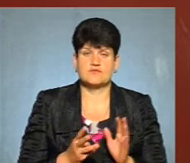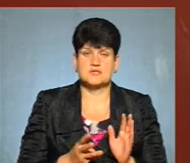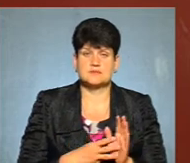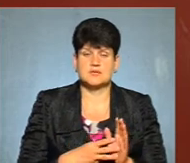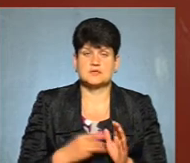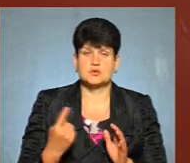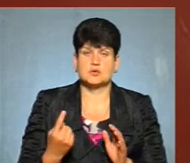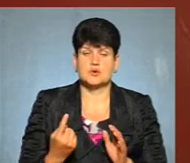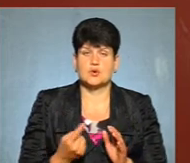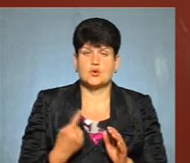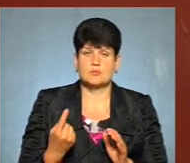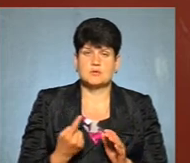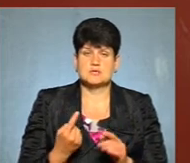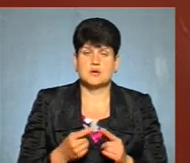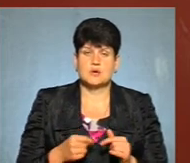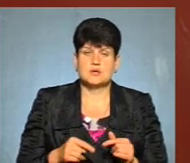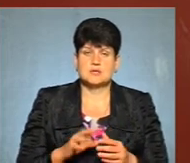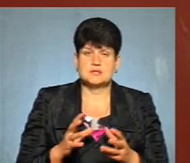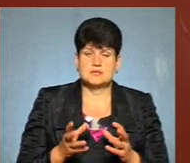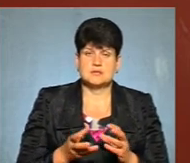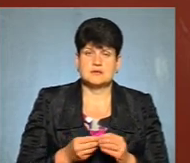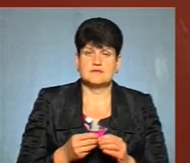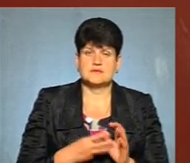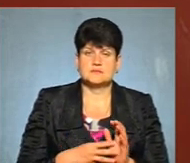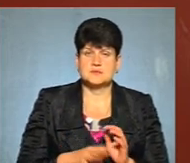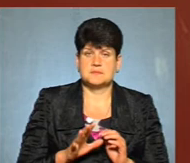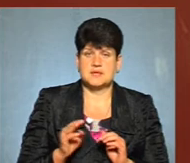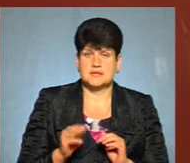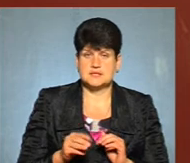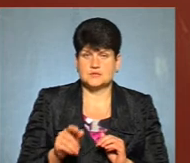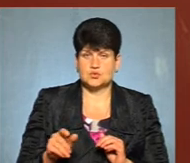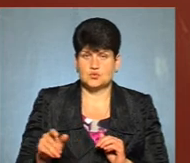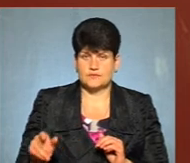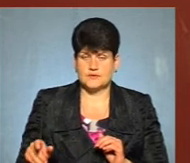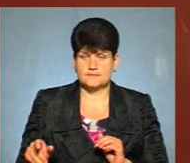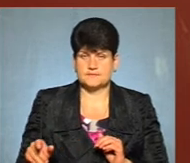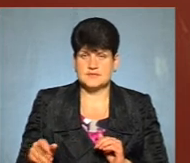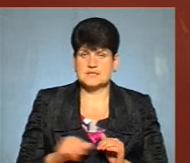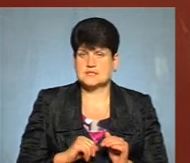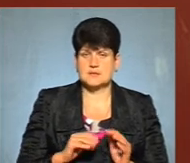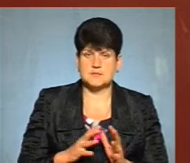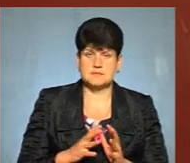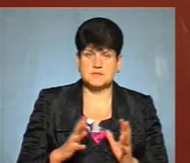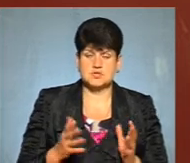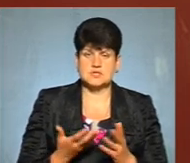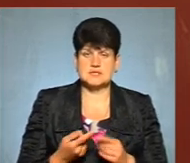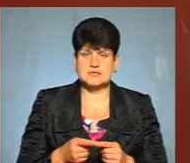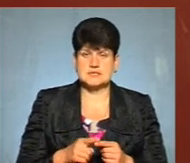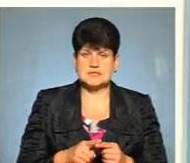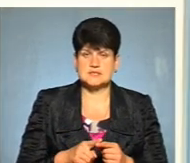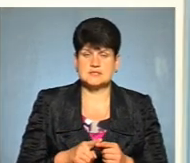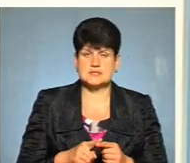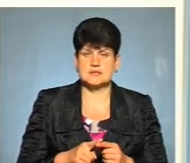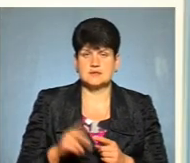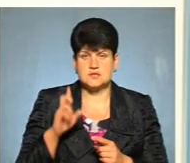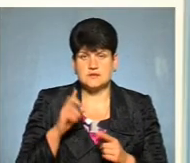обласних галузевих профорганізацій з загальною чисельністю 85 тисяч чоловік. Найбільш чисельні, звичайно, це профспілки бюджетних